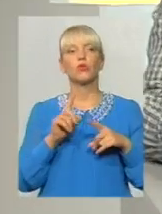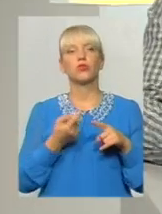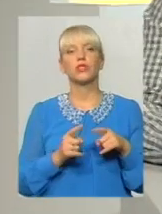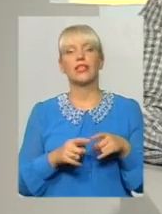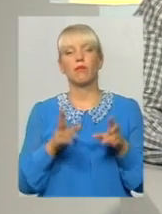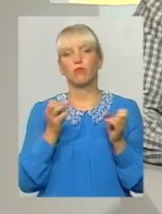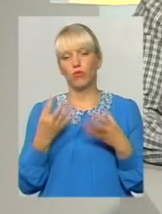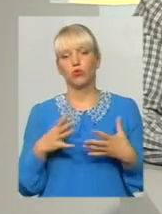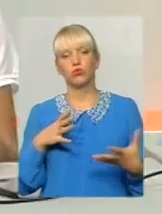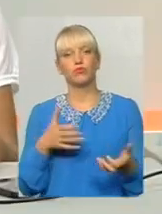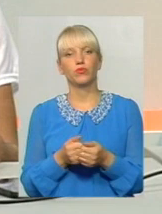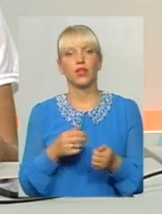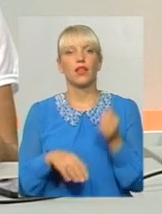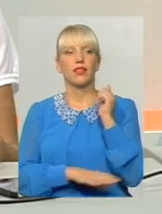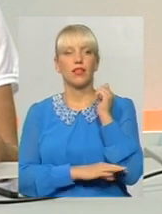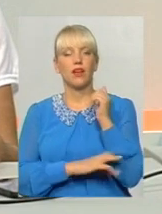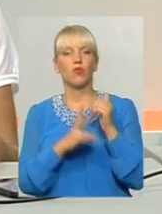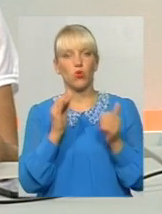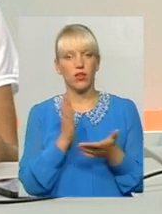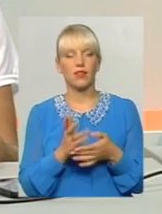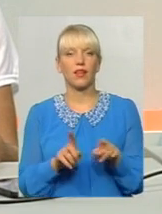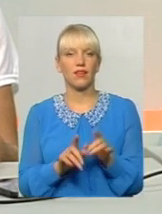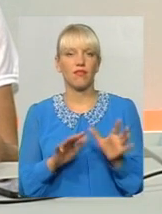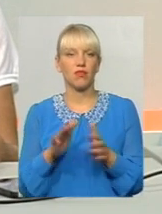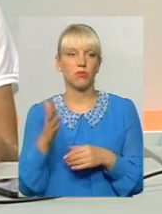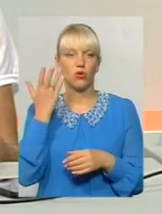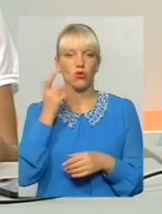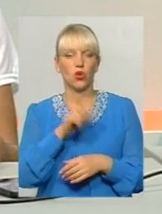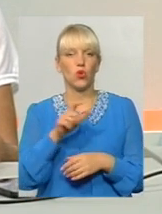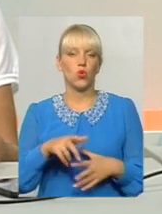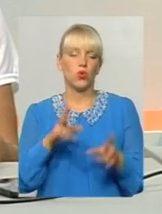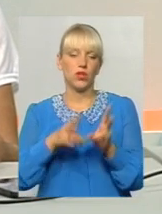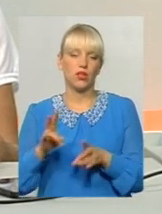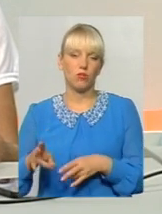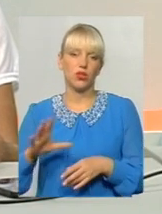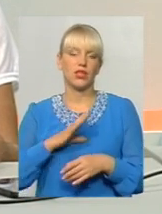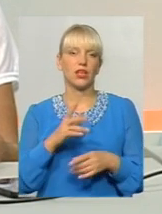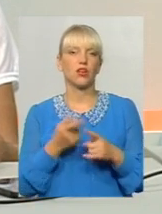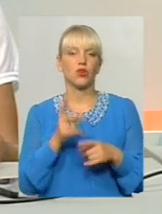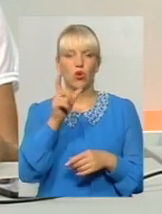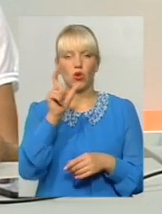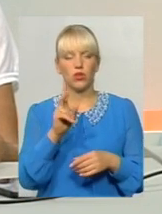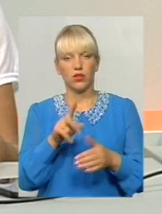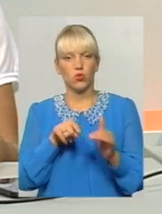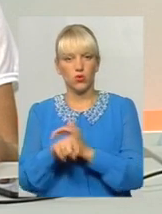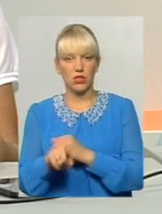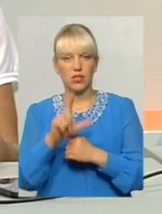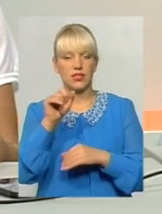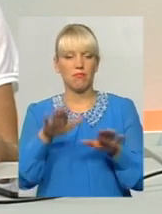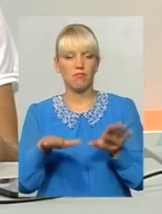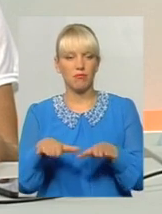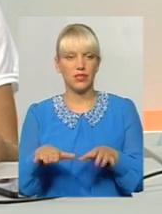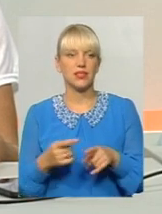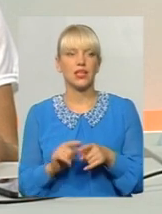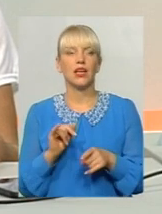звичайно. Так. Але є такі випадки, коли дійсно і люди травмувалися, і транспортний засіб втік з місця події, до прикладу, пішоход.